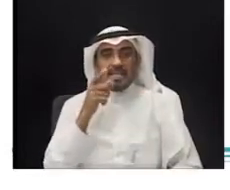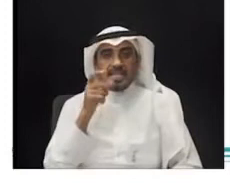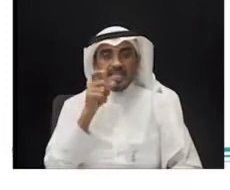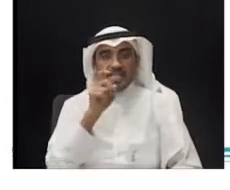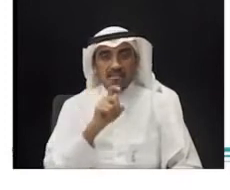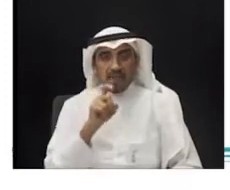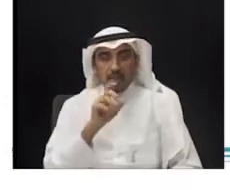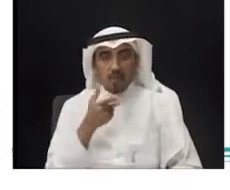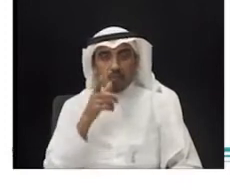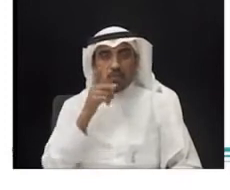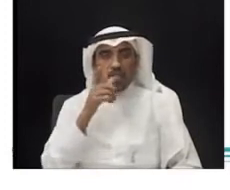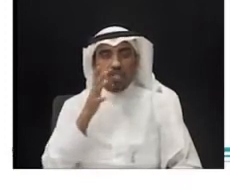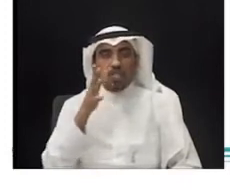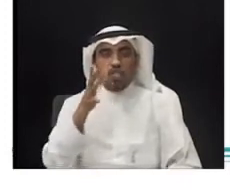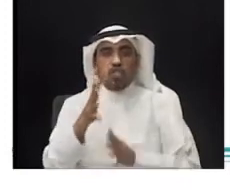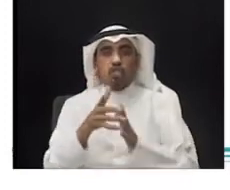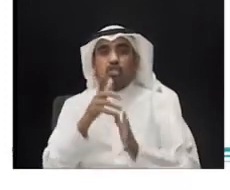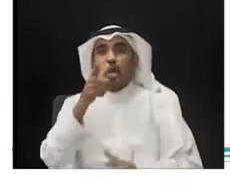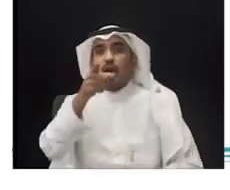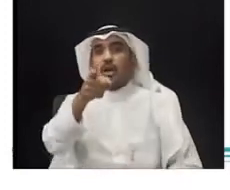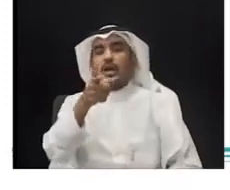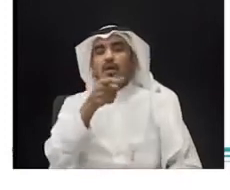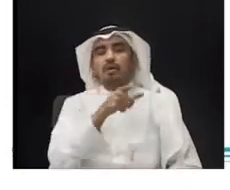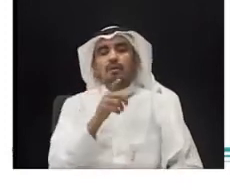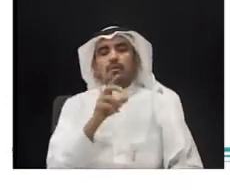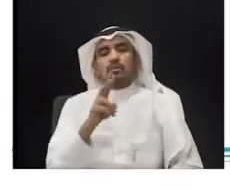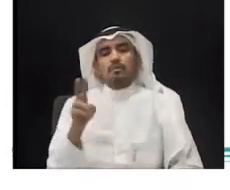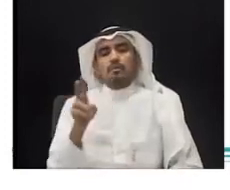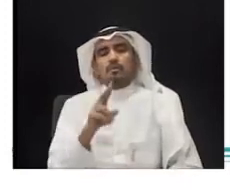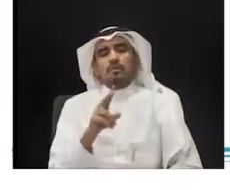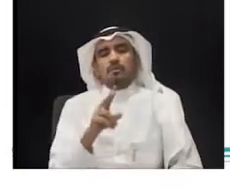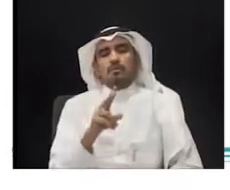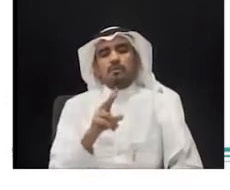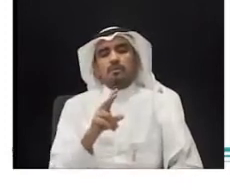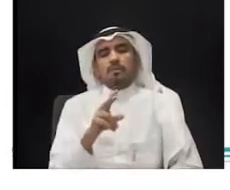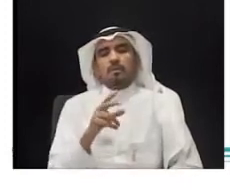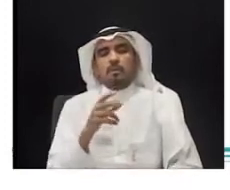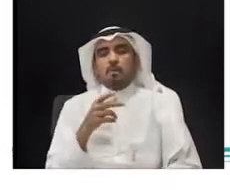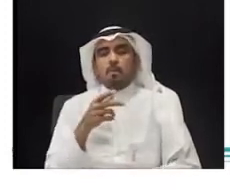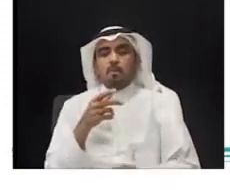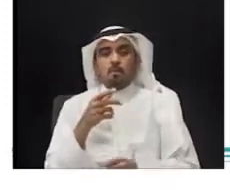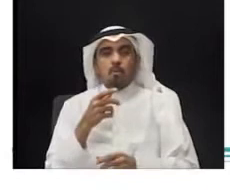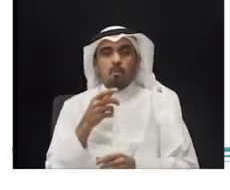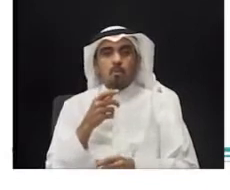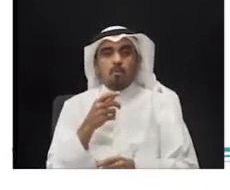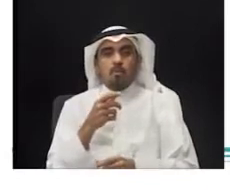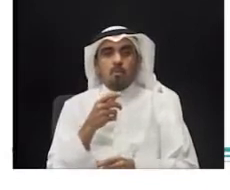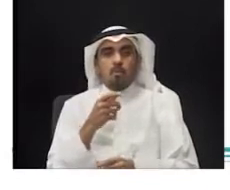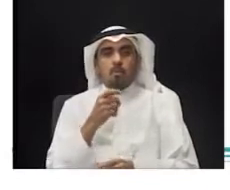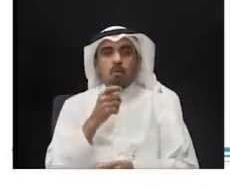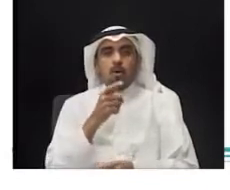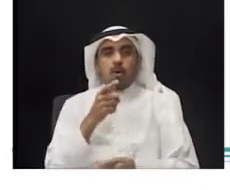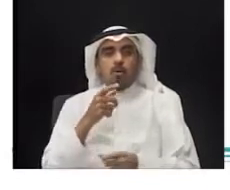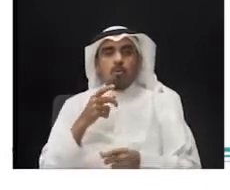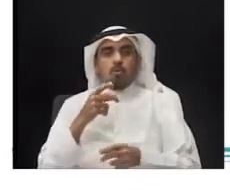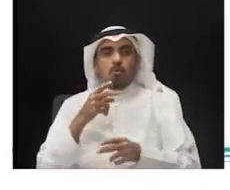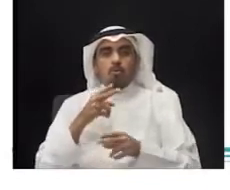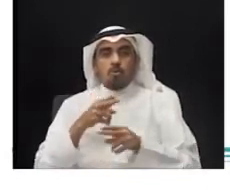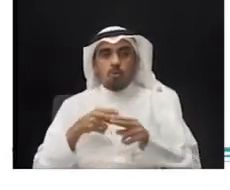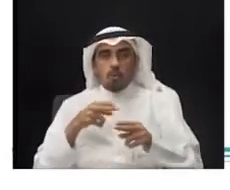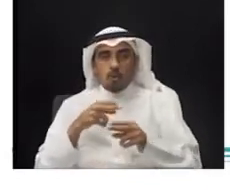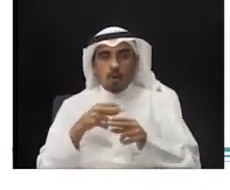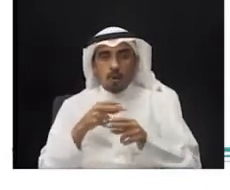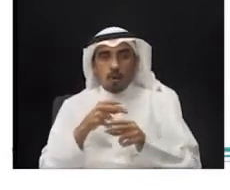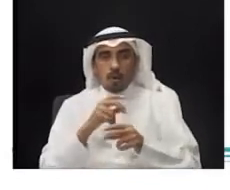إشارة؟ أحسنتم، أسماء إشارة. تنقسم إلى ماذا؟ إلى معربات ومبنيات أو مثبتات